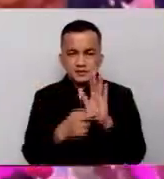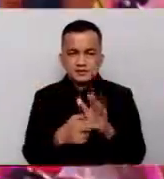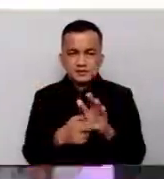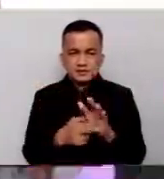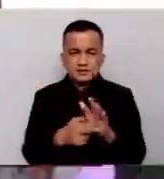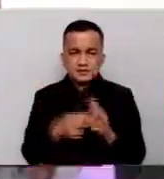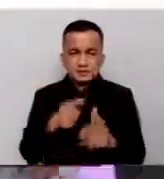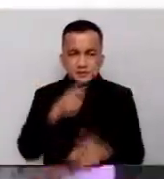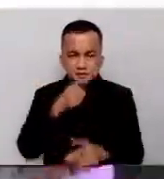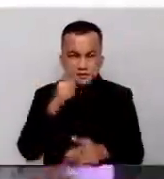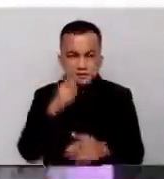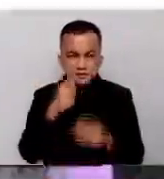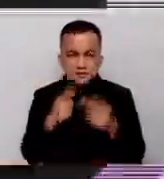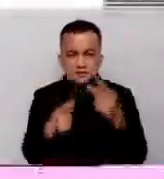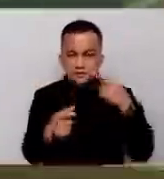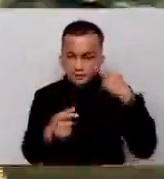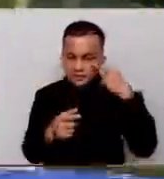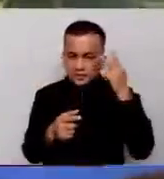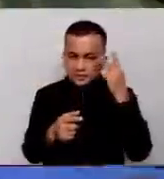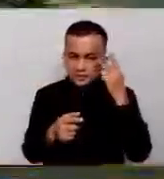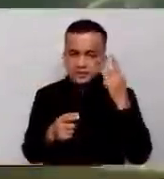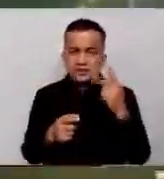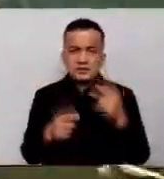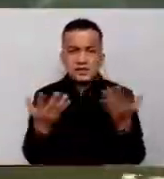sa Zamboanga City.